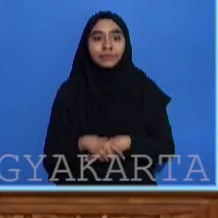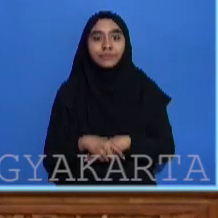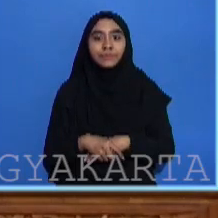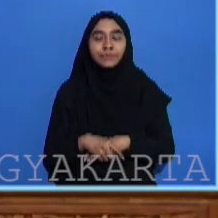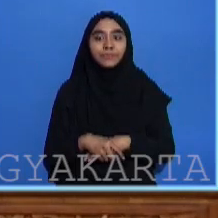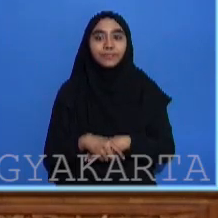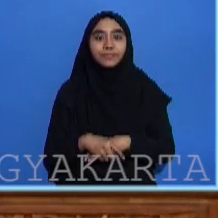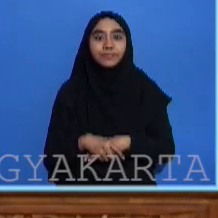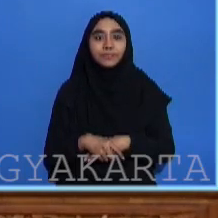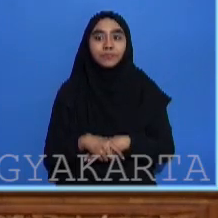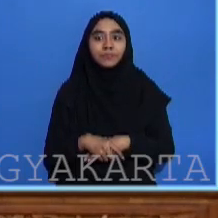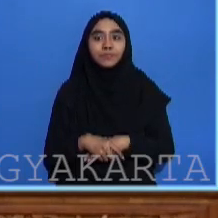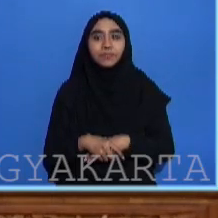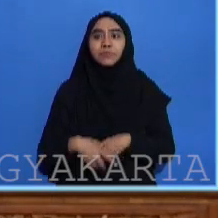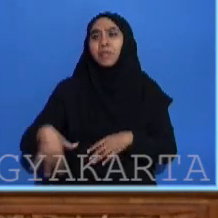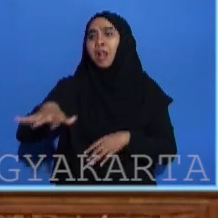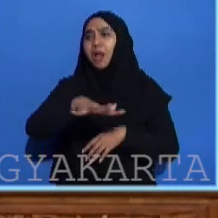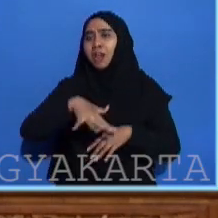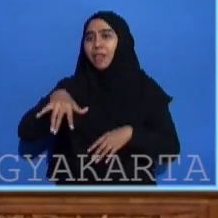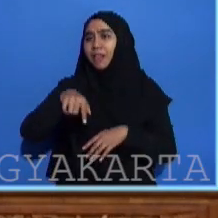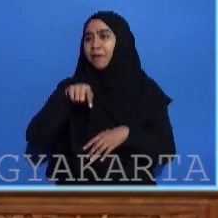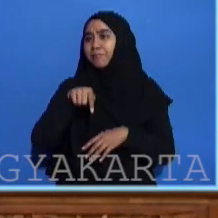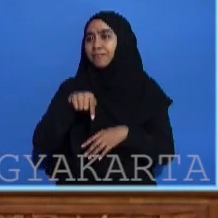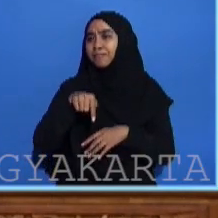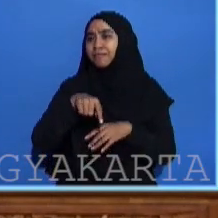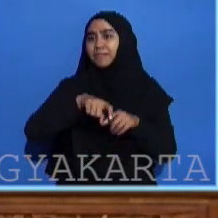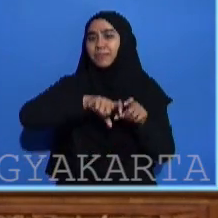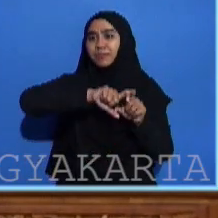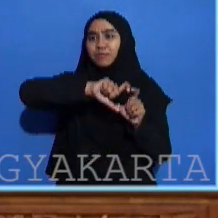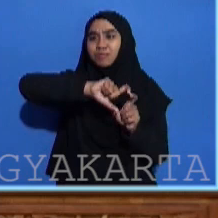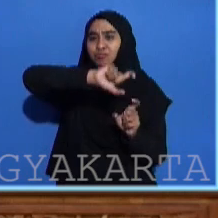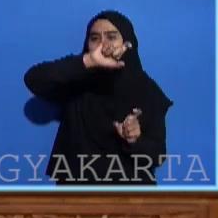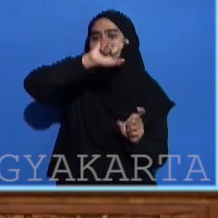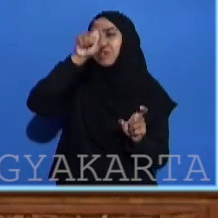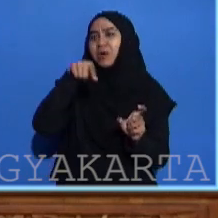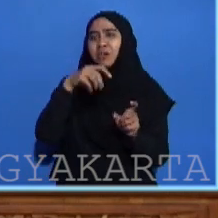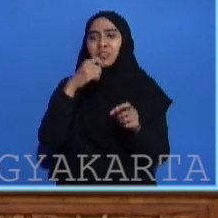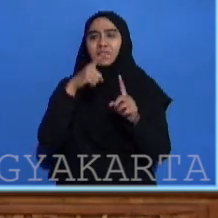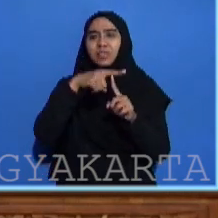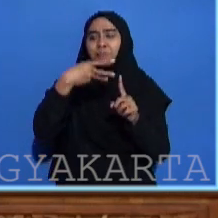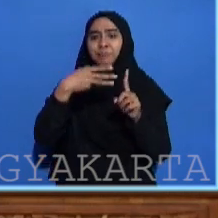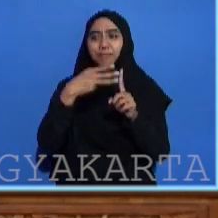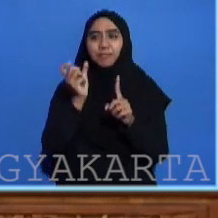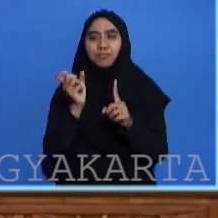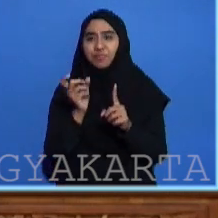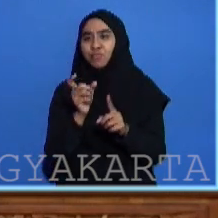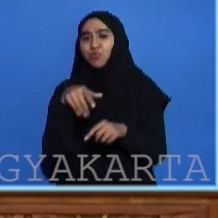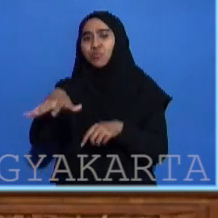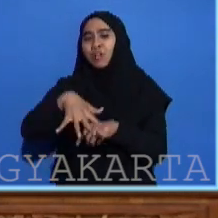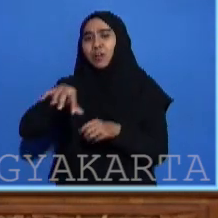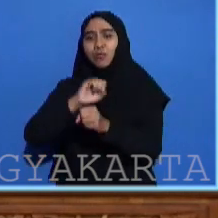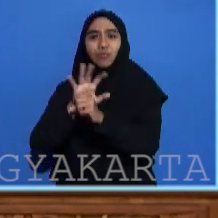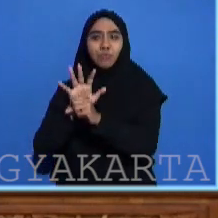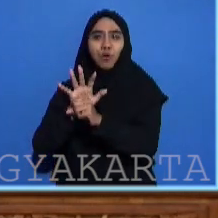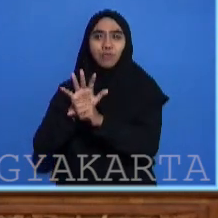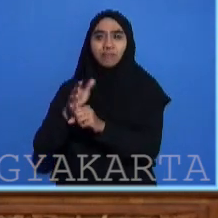beberapa persoalan tanaman tebu ingkang dumunung ing Padusunan gendu Jatimulyo Kulon Progo ing pungkasane model